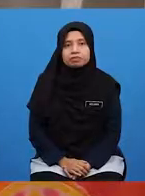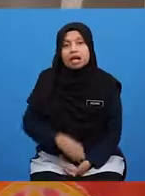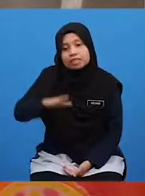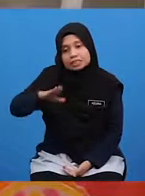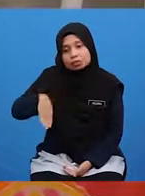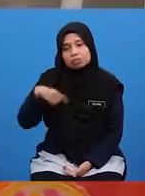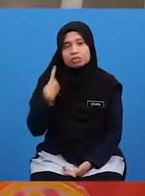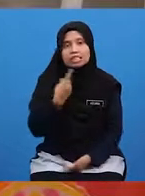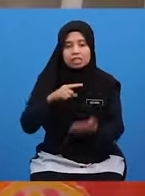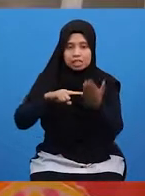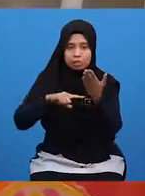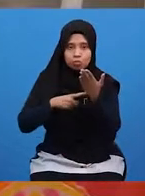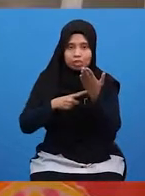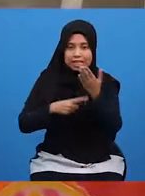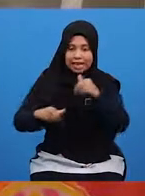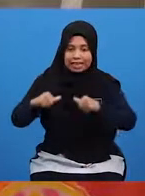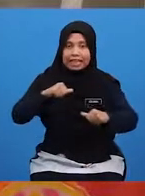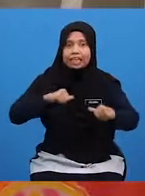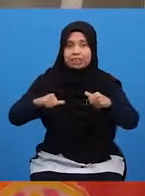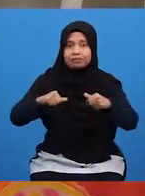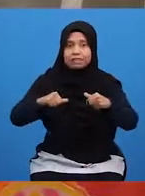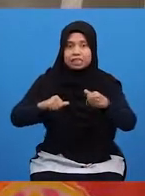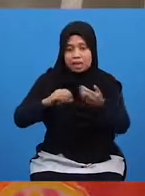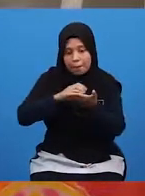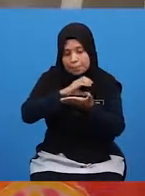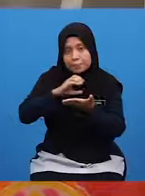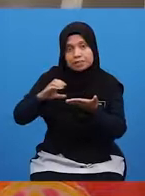Sebelum kita memulakan aktiviti mencanting,